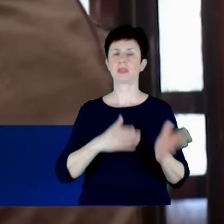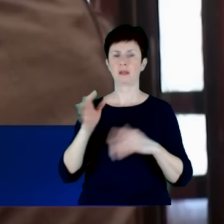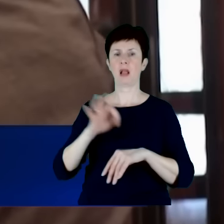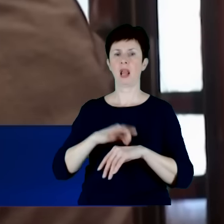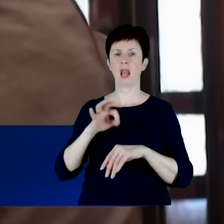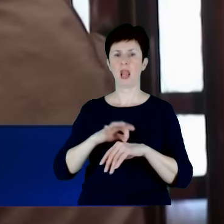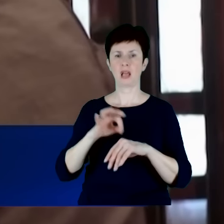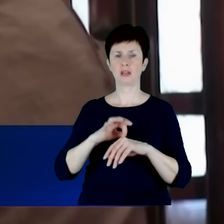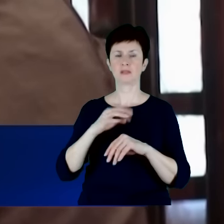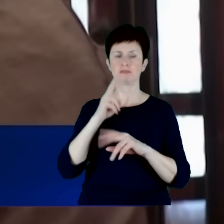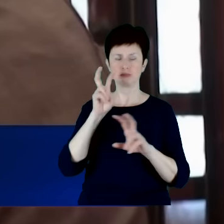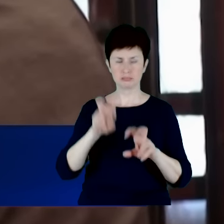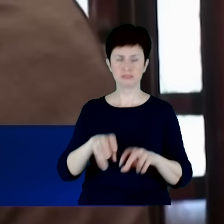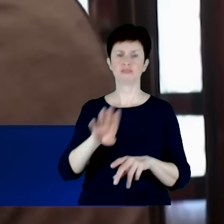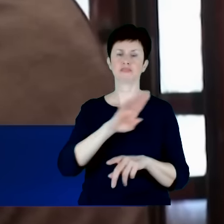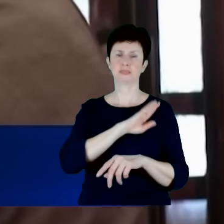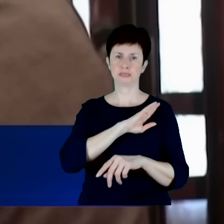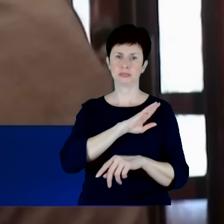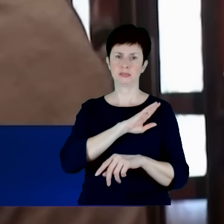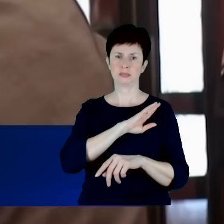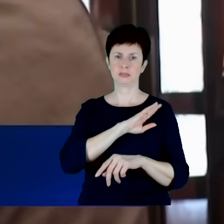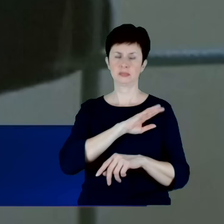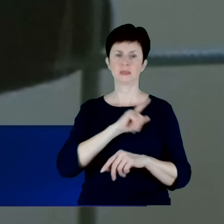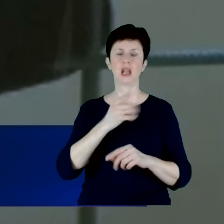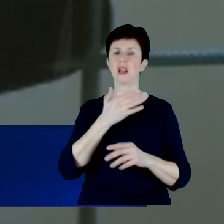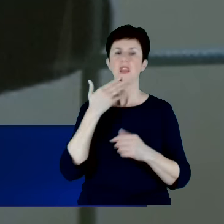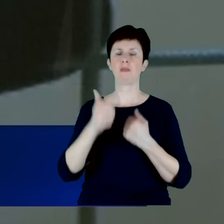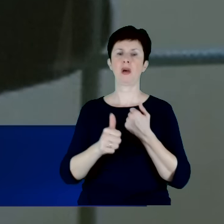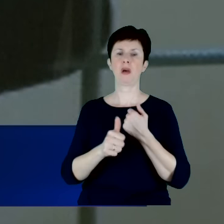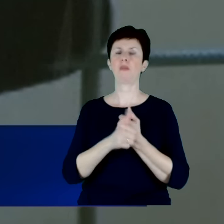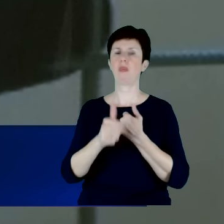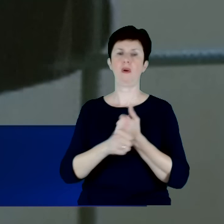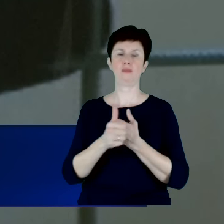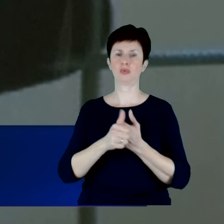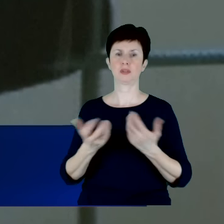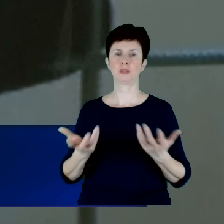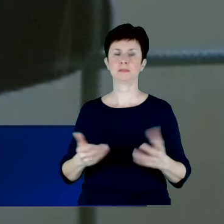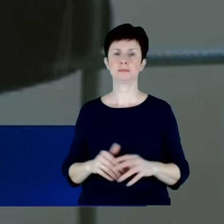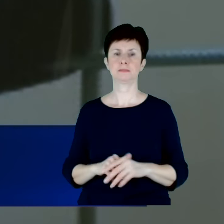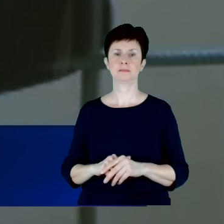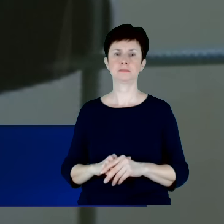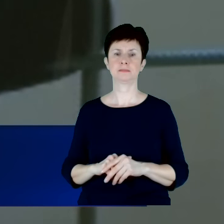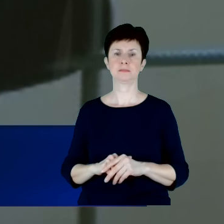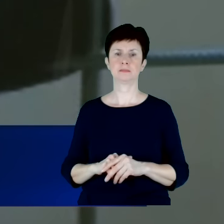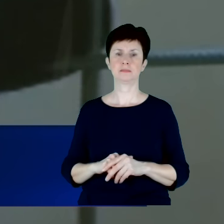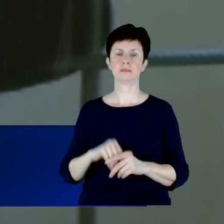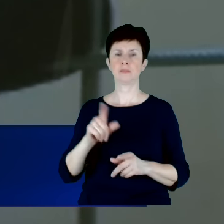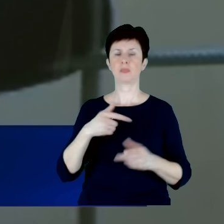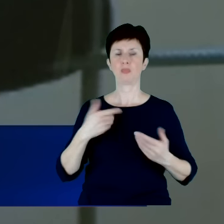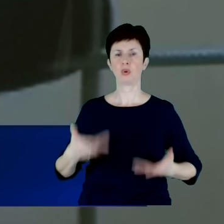śmierć skazanego, ale nie ustalono jeszcze przyczyny zgonu. Aleksiej Nawalny urodził się w